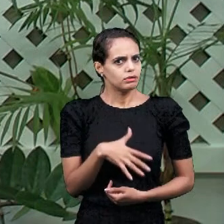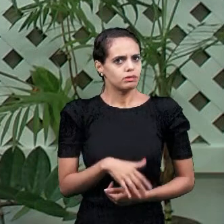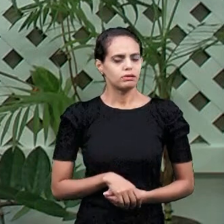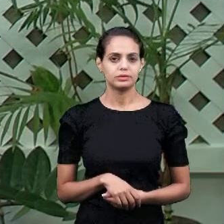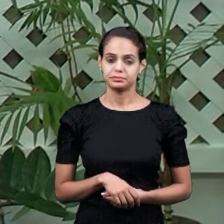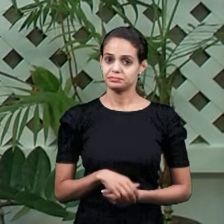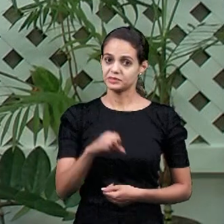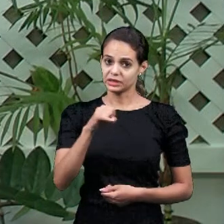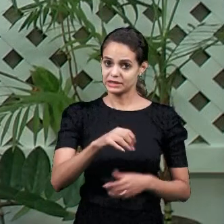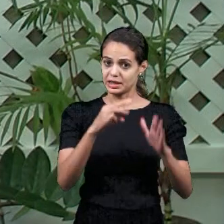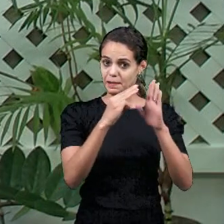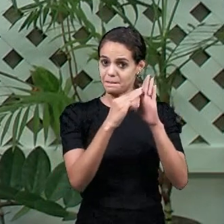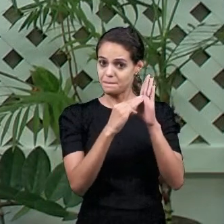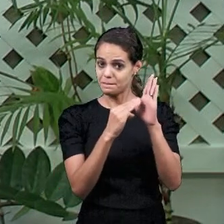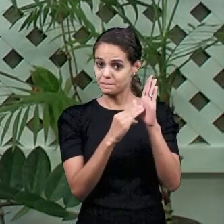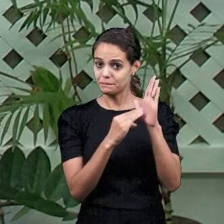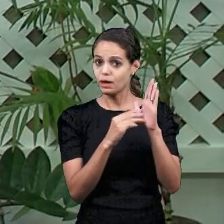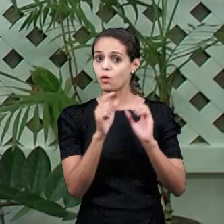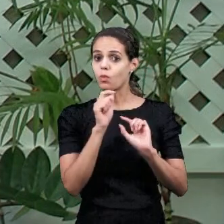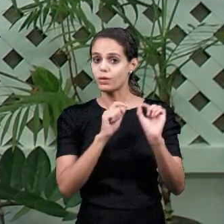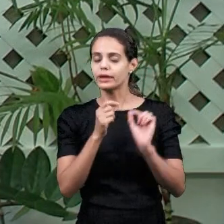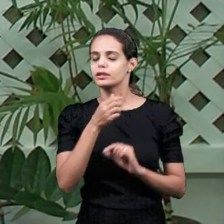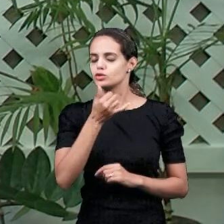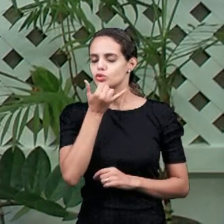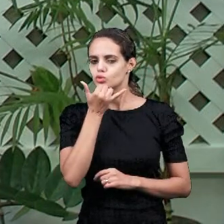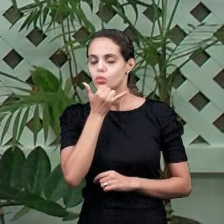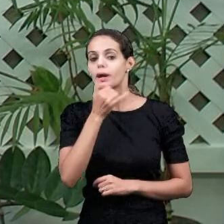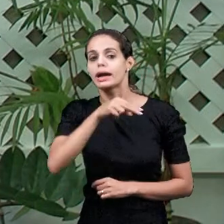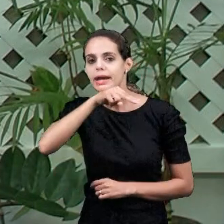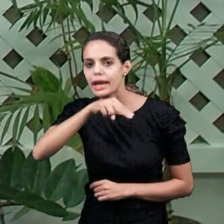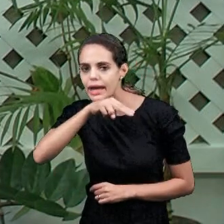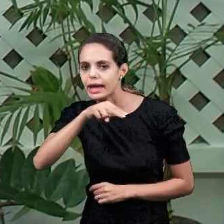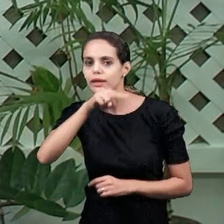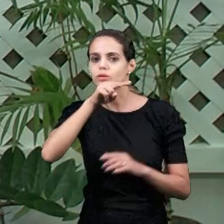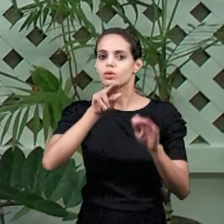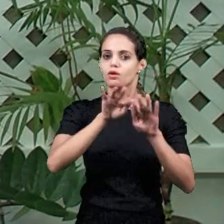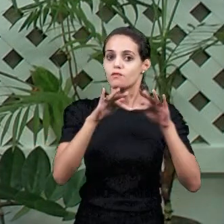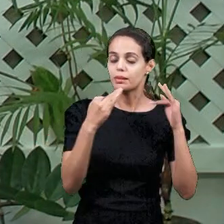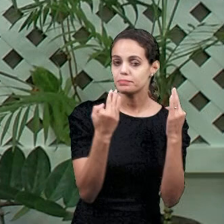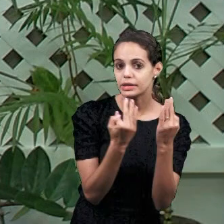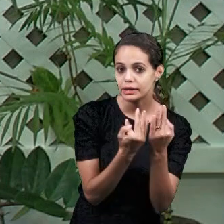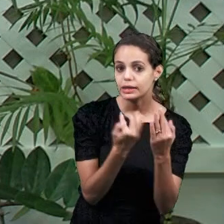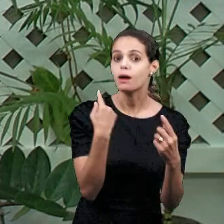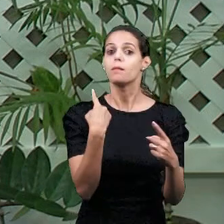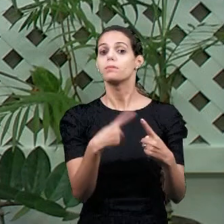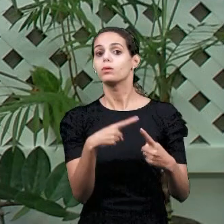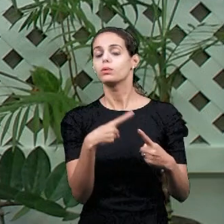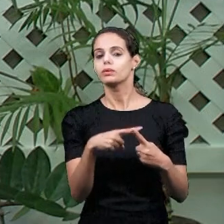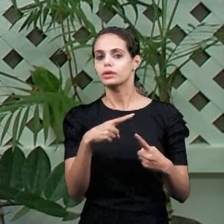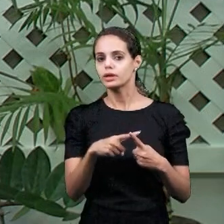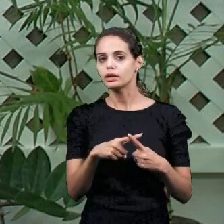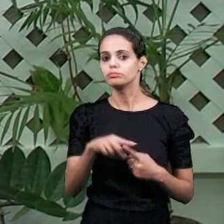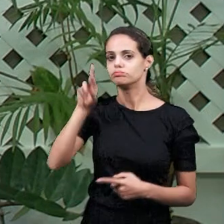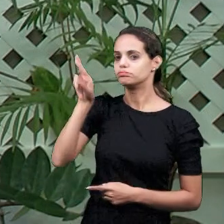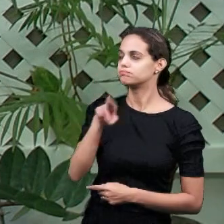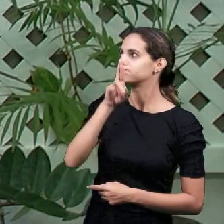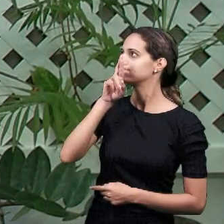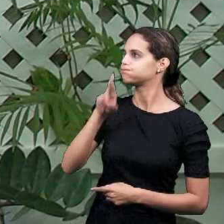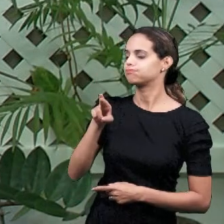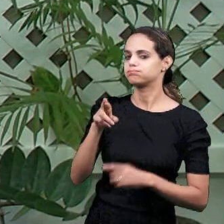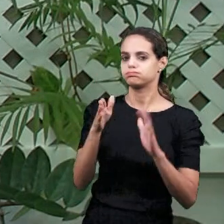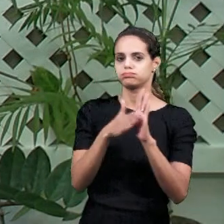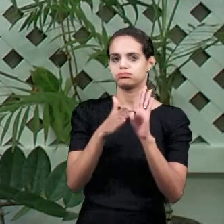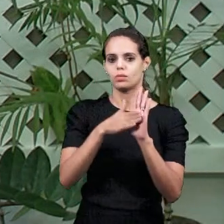pourquoi? Parce qu'ils ont renié le projet de vie éternelle et du salut. Voici notre préoccupation.